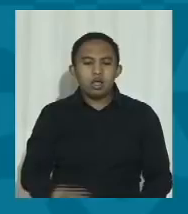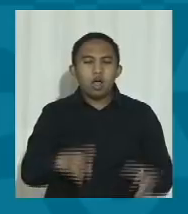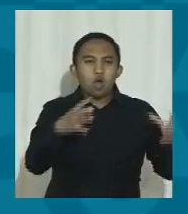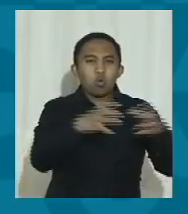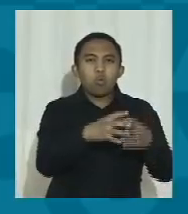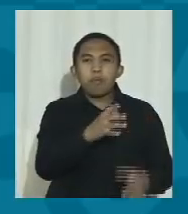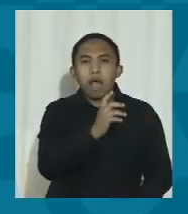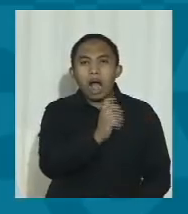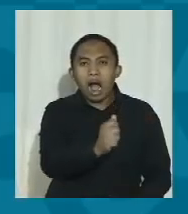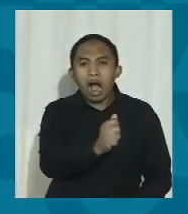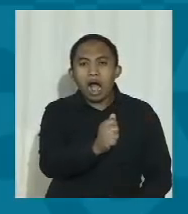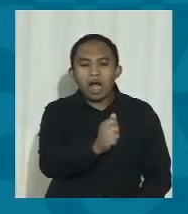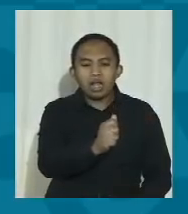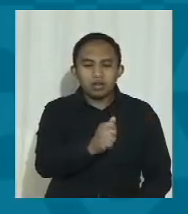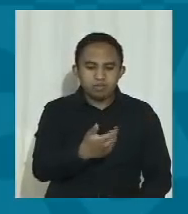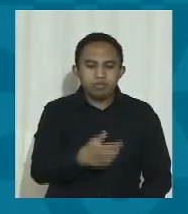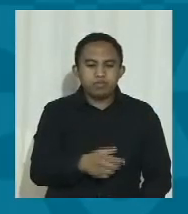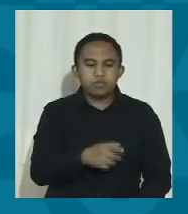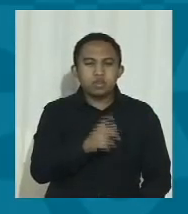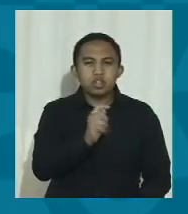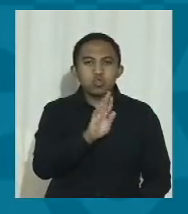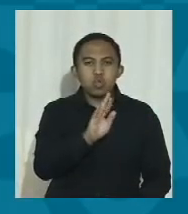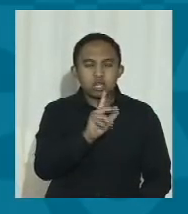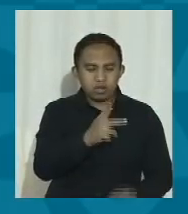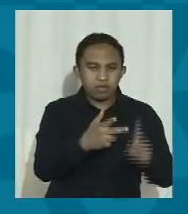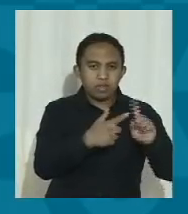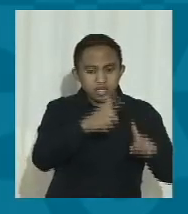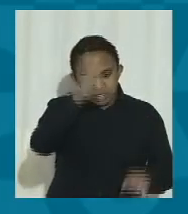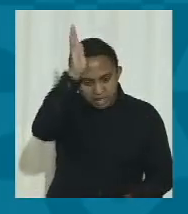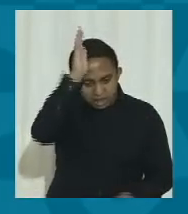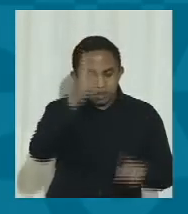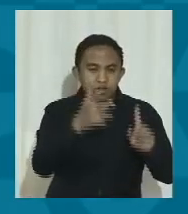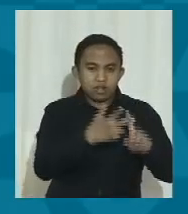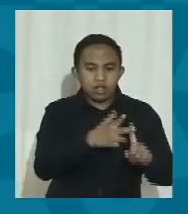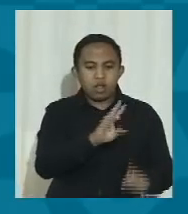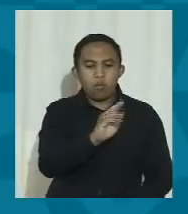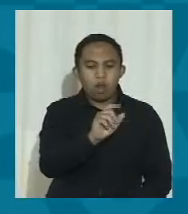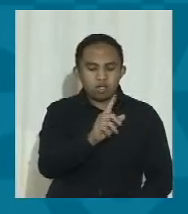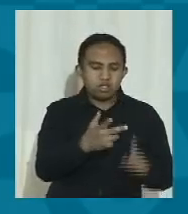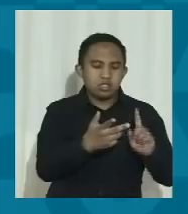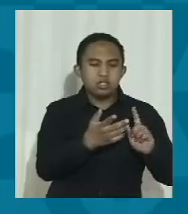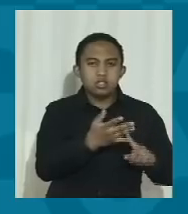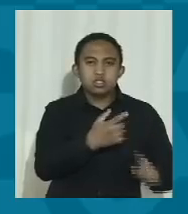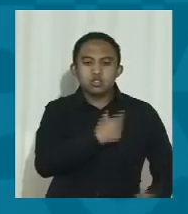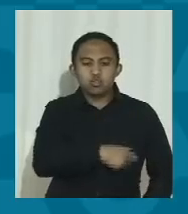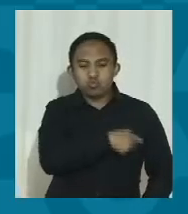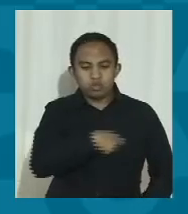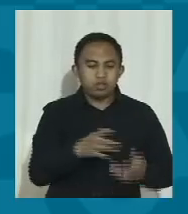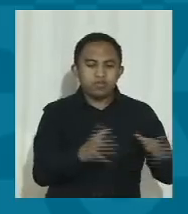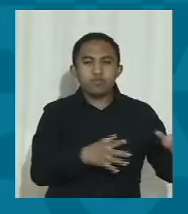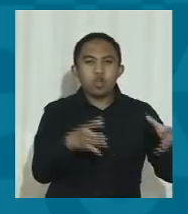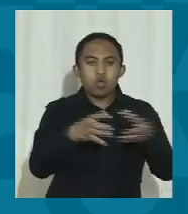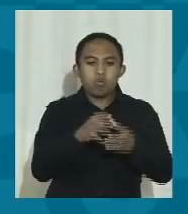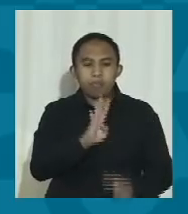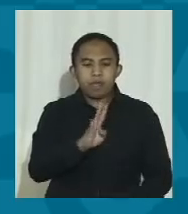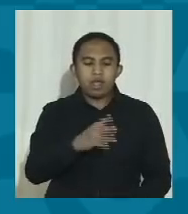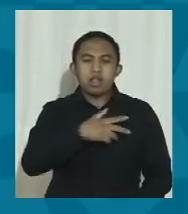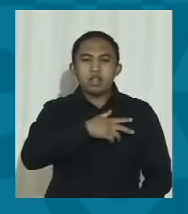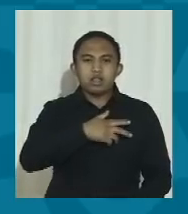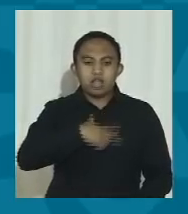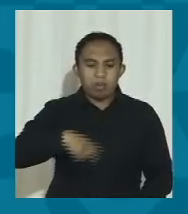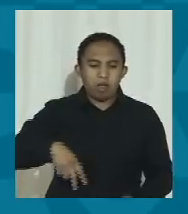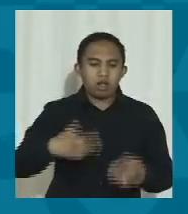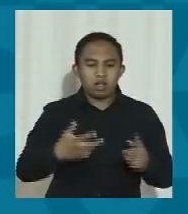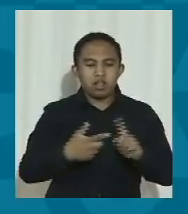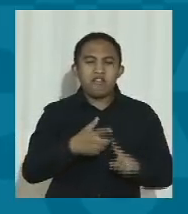hafa. Vondrona A ahitana ny Turquie, Italie, Pays de Galles ary Suisse. Vondrona B Danemark,